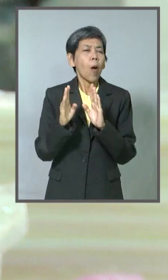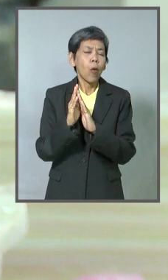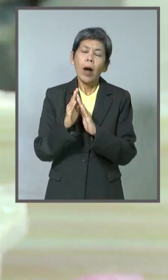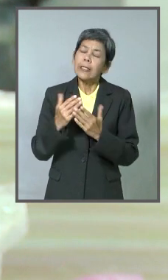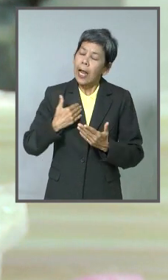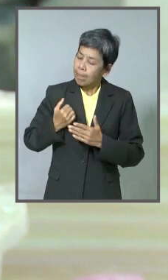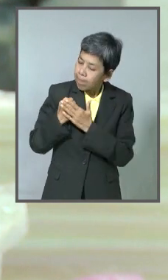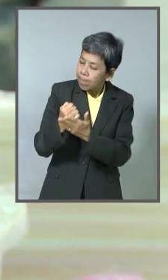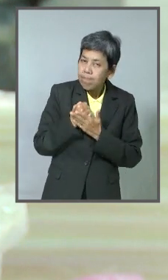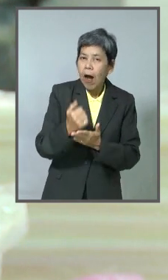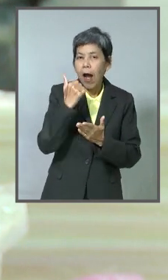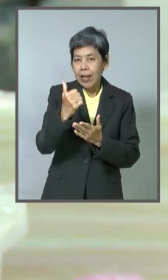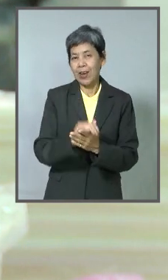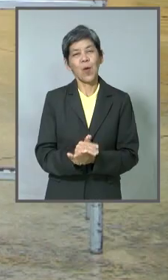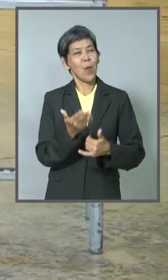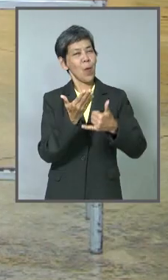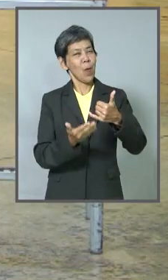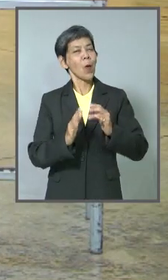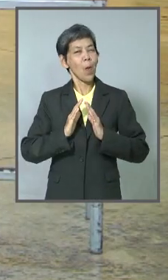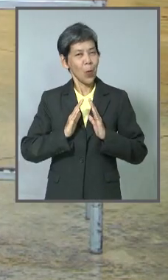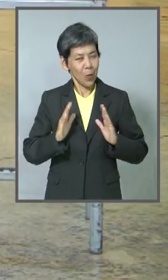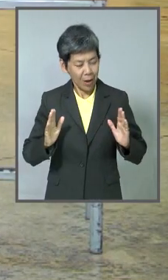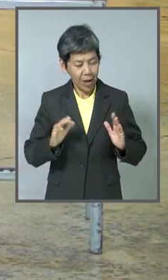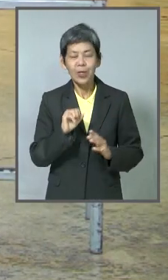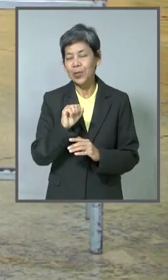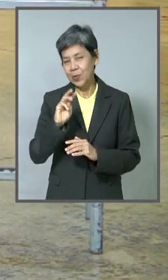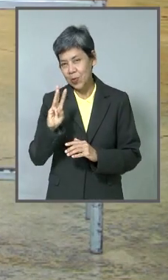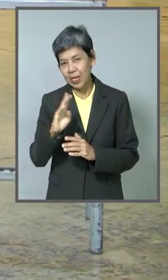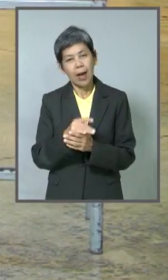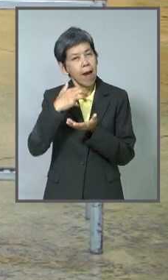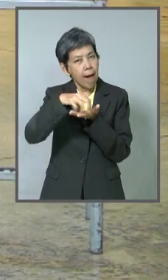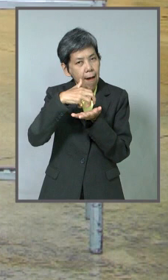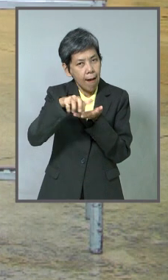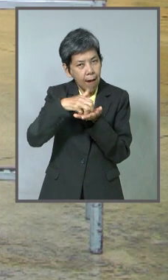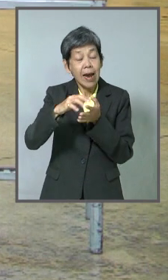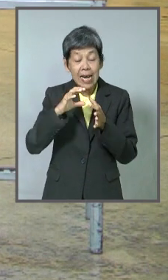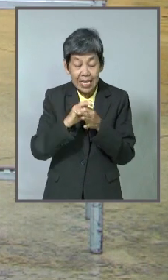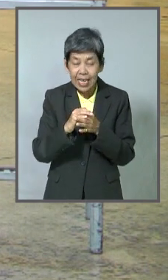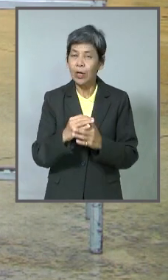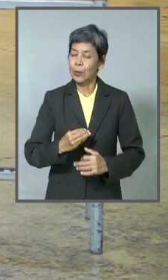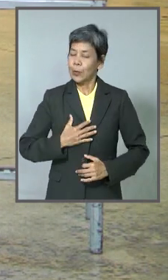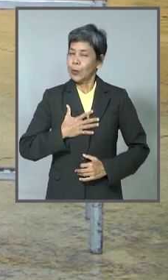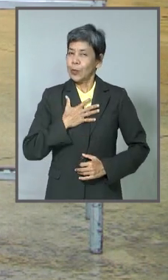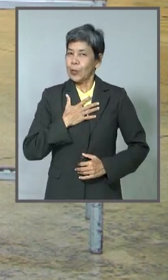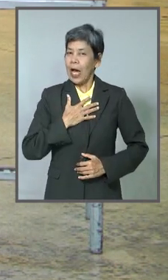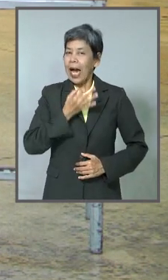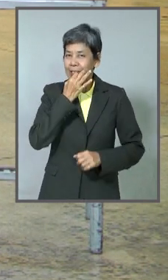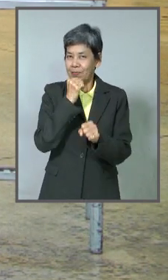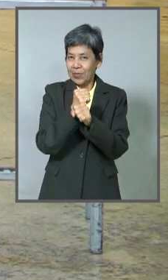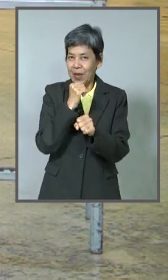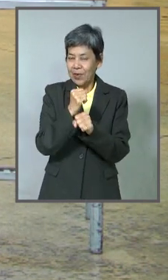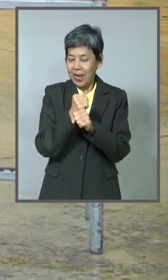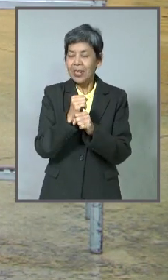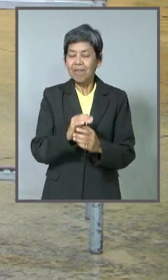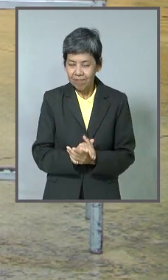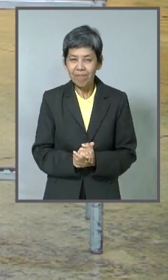ม่เป็นภาระของครอบครัวไงครับ วันนี้นะคะต้องขอขอบคุณน้องท็อปค่ะคุณสุวัฒน์วารีค่ะที่มาบอกเล่าเรื่องราวสร้างแรงบันดาล